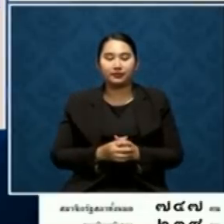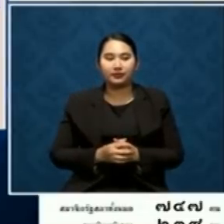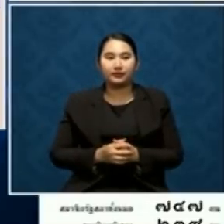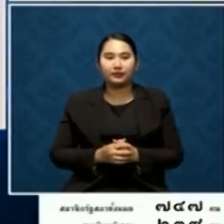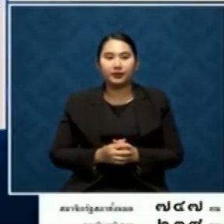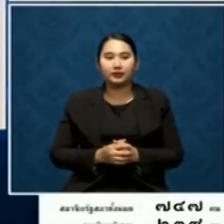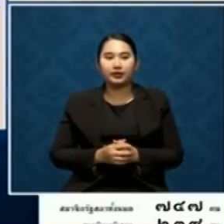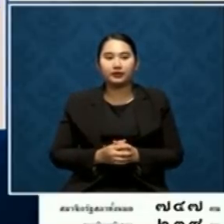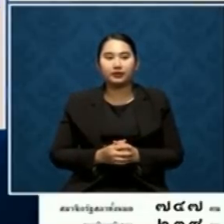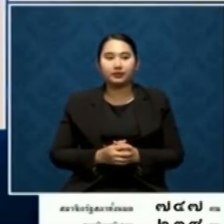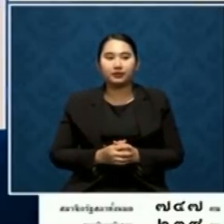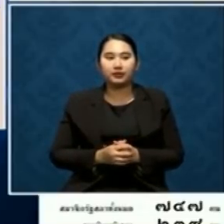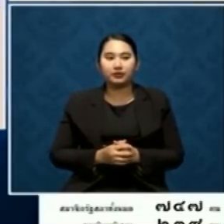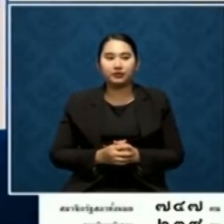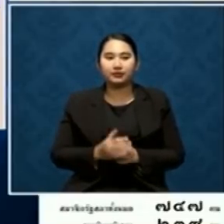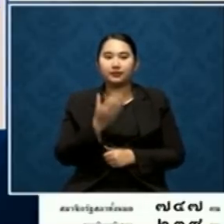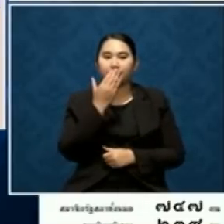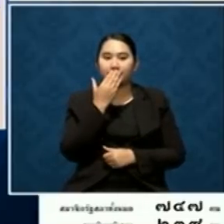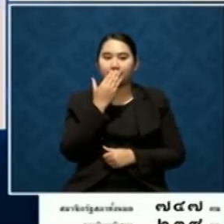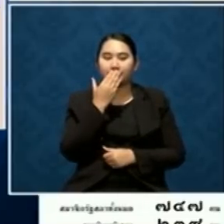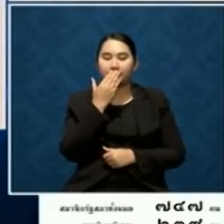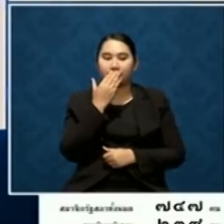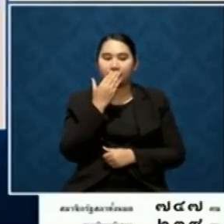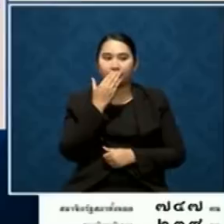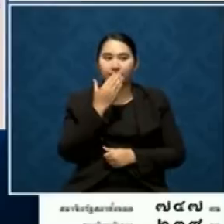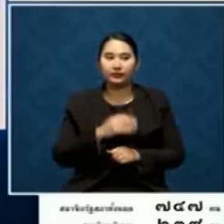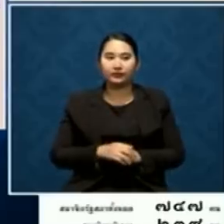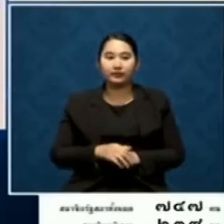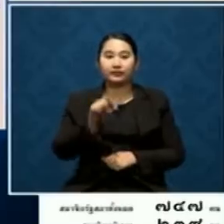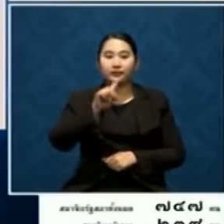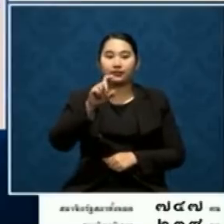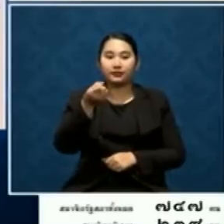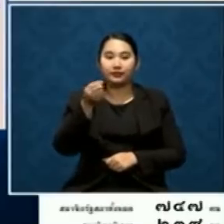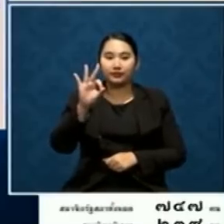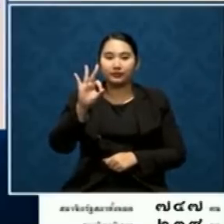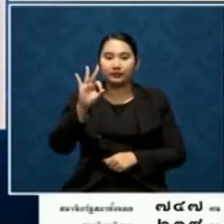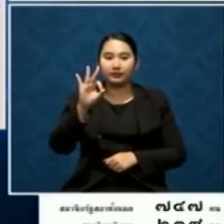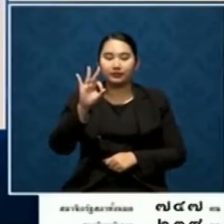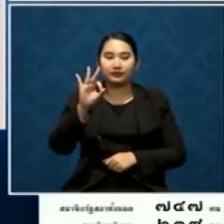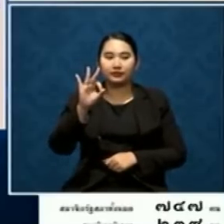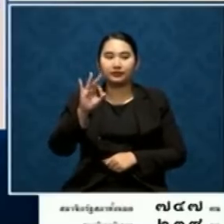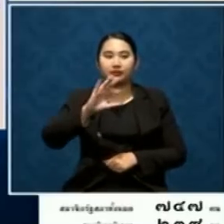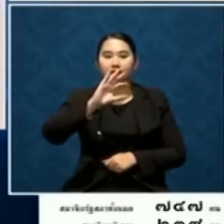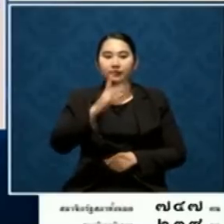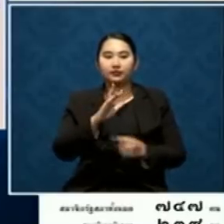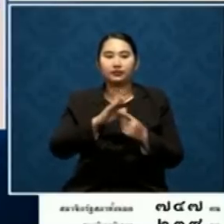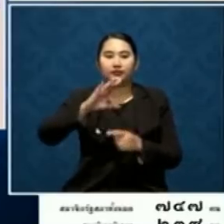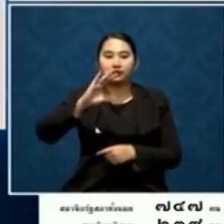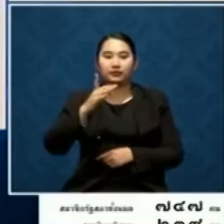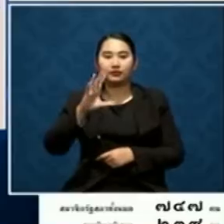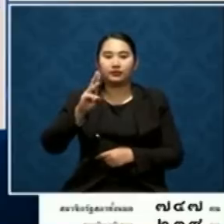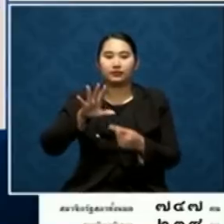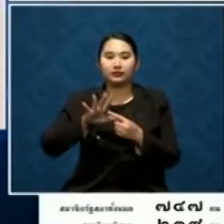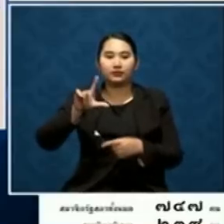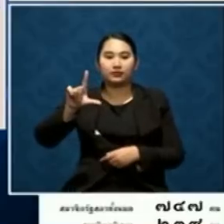วตไปแล้วก็ประมาณ1ใน7นะประมาณ1ใน7เพราะนั้นก็ยังเหลือเส้นทางพอสมควรเหมือนกันนะครับดังนั้นก็ต้องบอกโอกาสอา